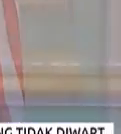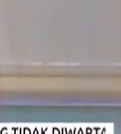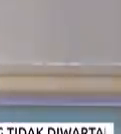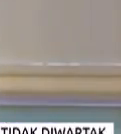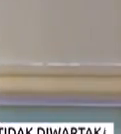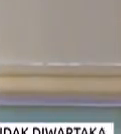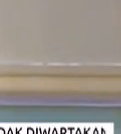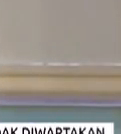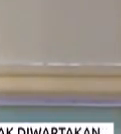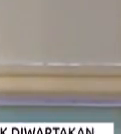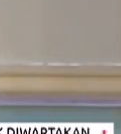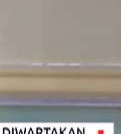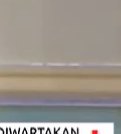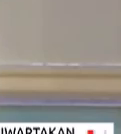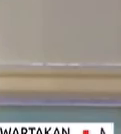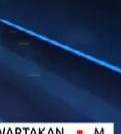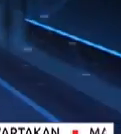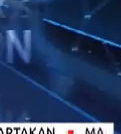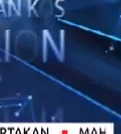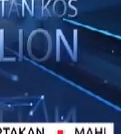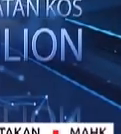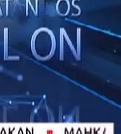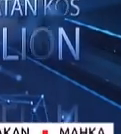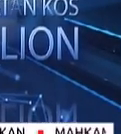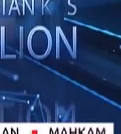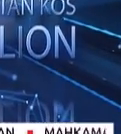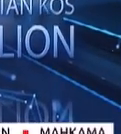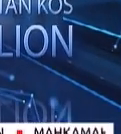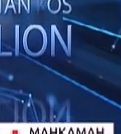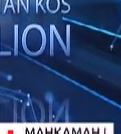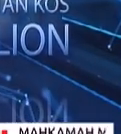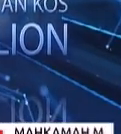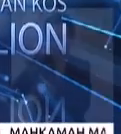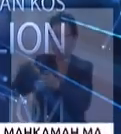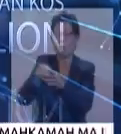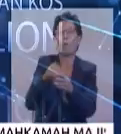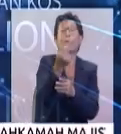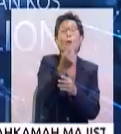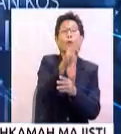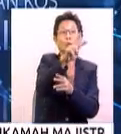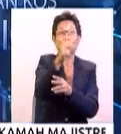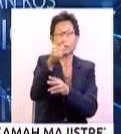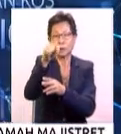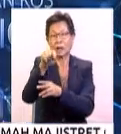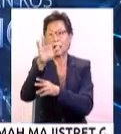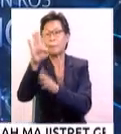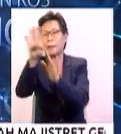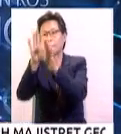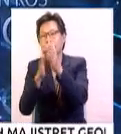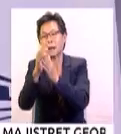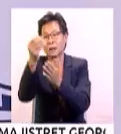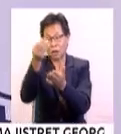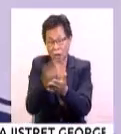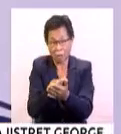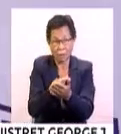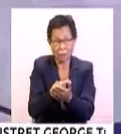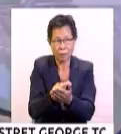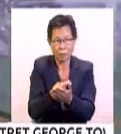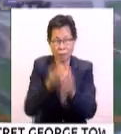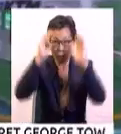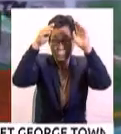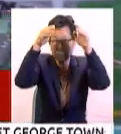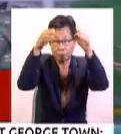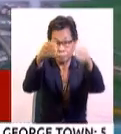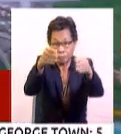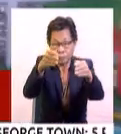Sejak pengumuman kerajaan bahawa ECRL akan diteruskan dengan penjimatan kos RM21.5 bilion, perhatian